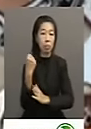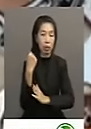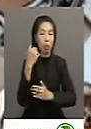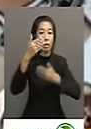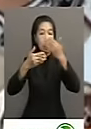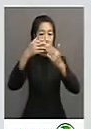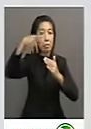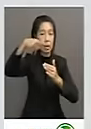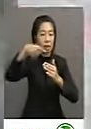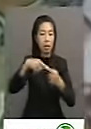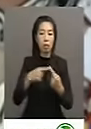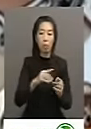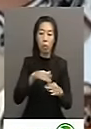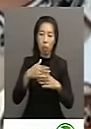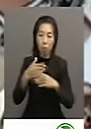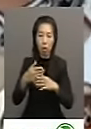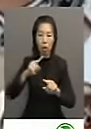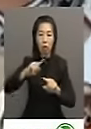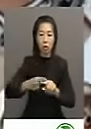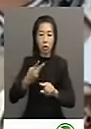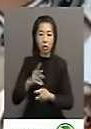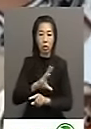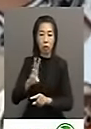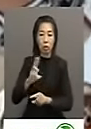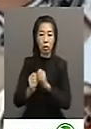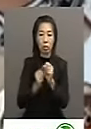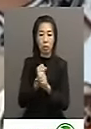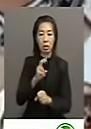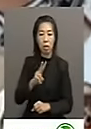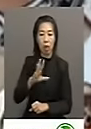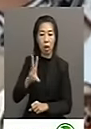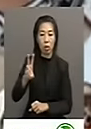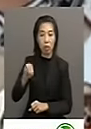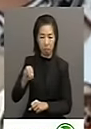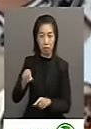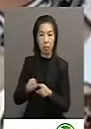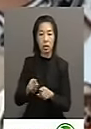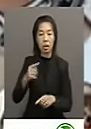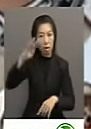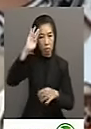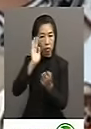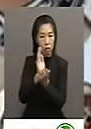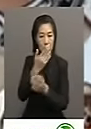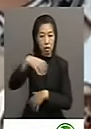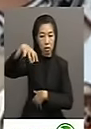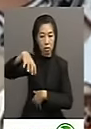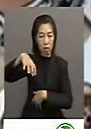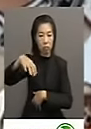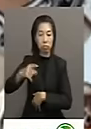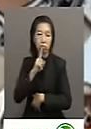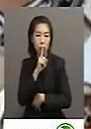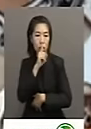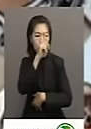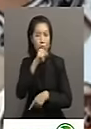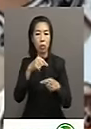ศษในช่วงถัดมานะคะวันที่6กุมภาพันธ์2560ทางสำนักงานตำรวจแห่งชาติได้มีการแจ้งข้อห